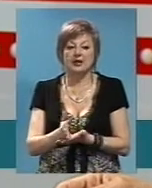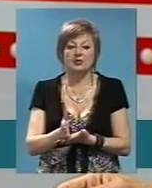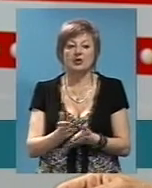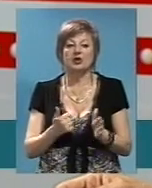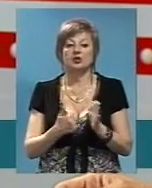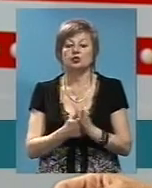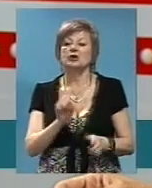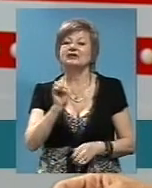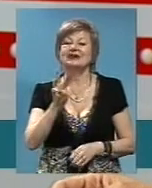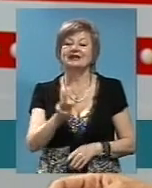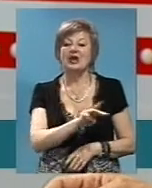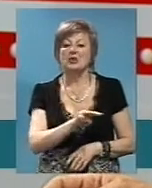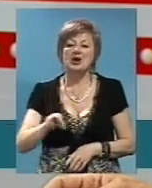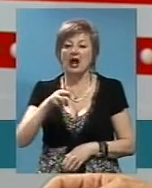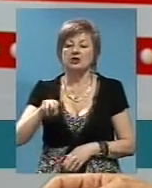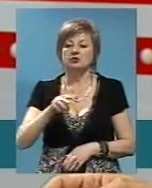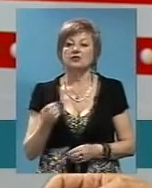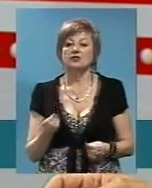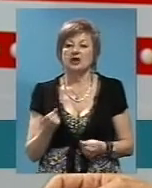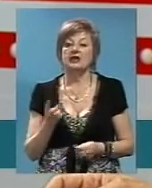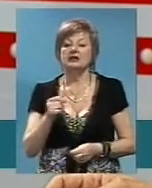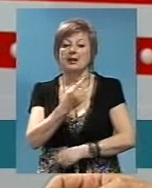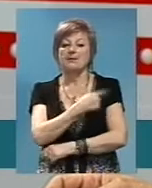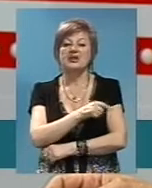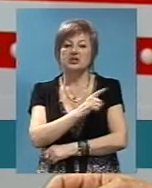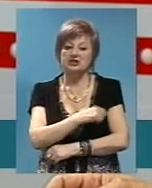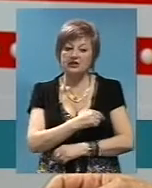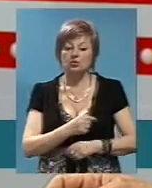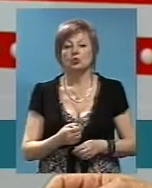13 мільярдів коштів на медицину і